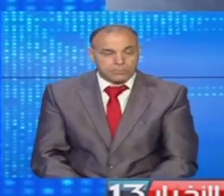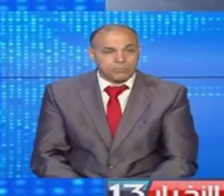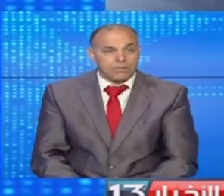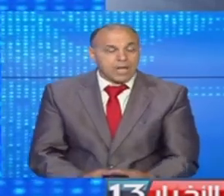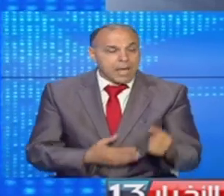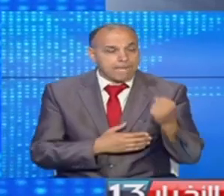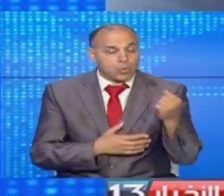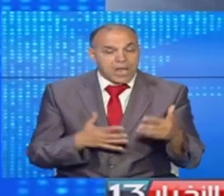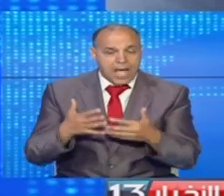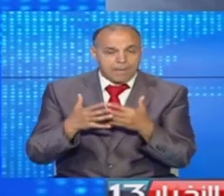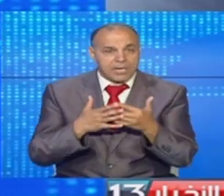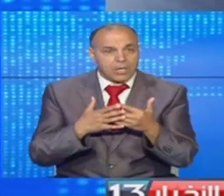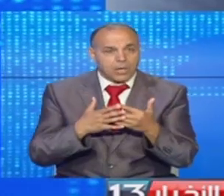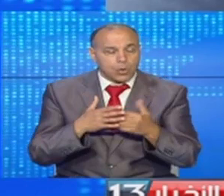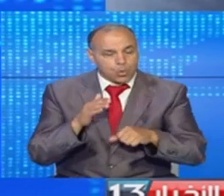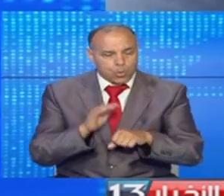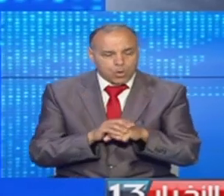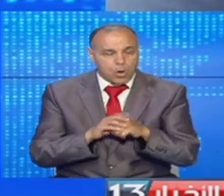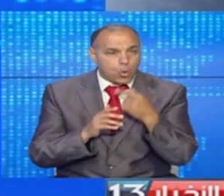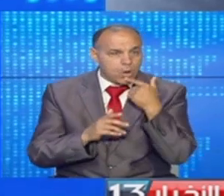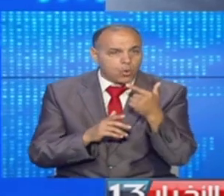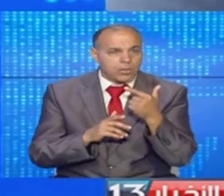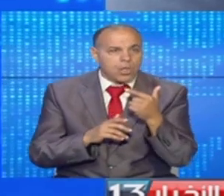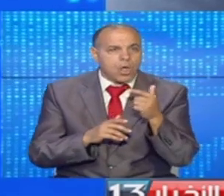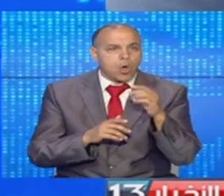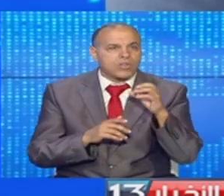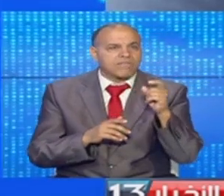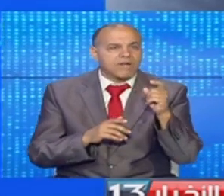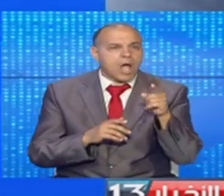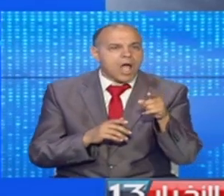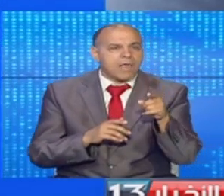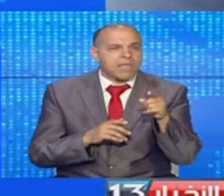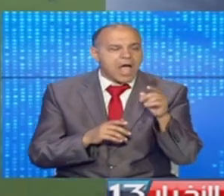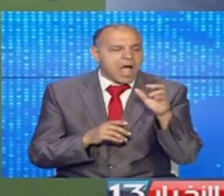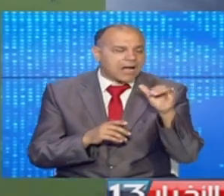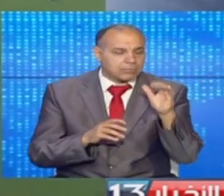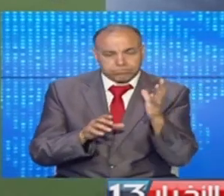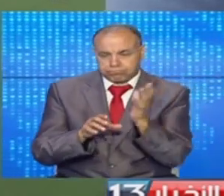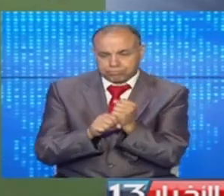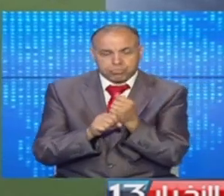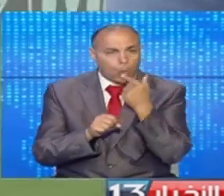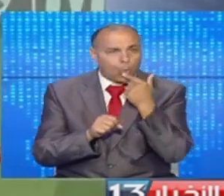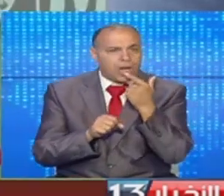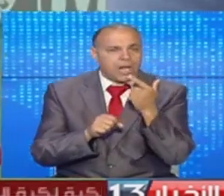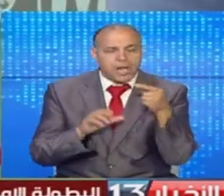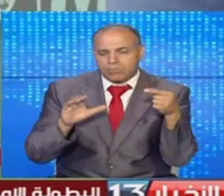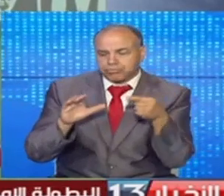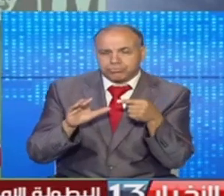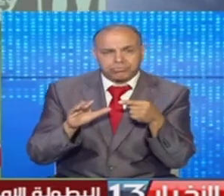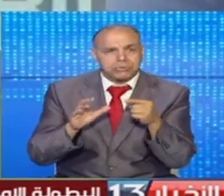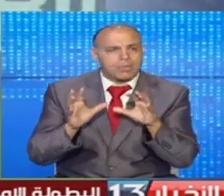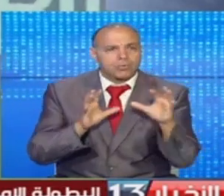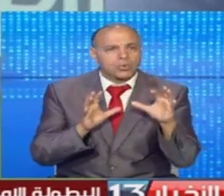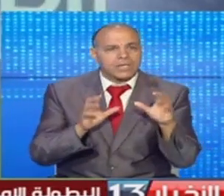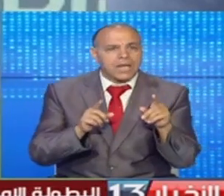وفي البطولة الأمريكية لكرة القدم، قاد كوستافو وفريقه نيو أنجلد إلى تحقيق فوز لافت على